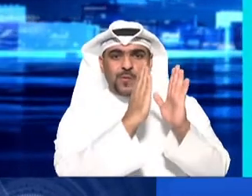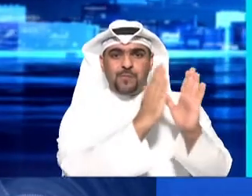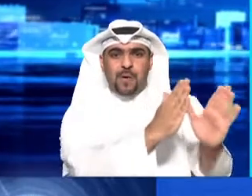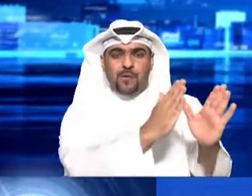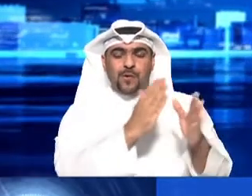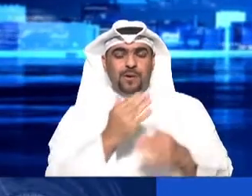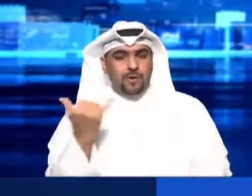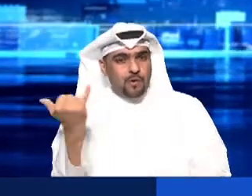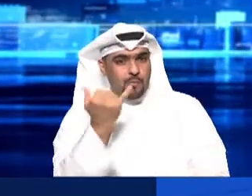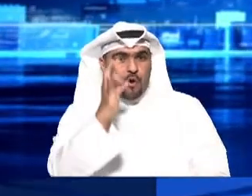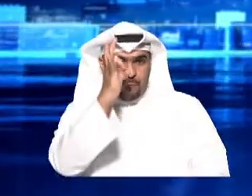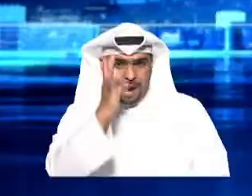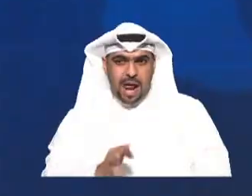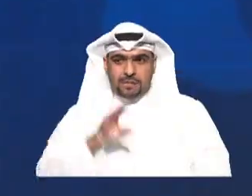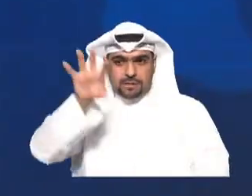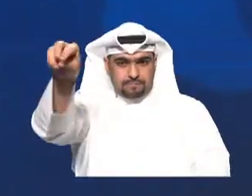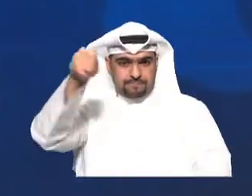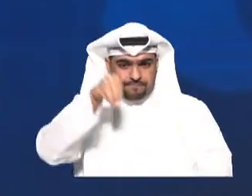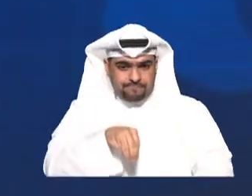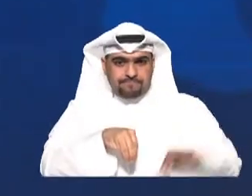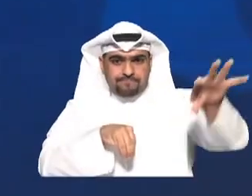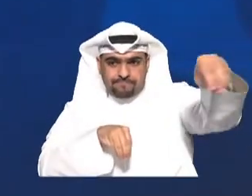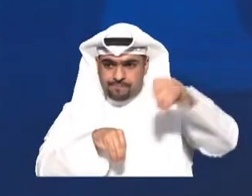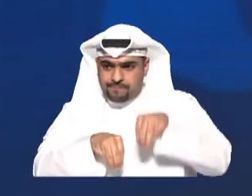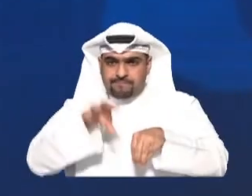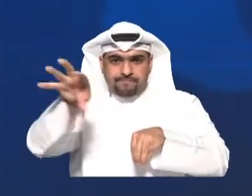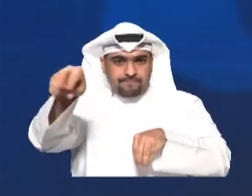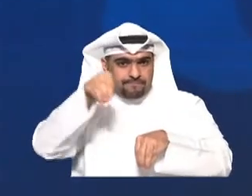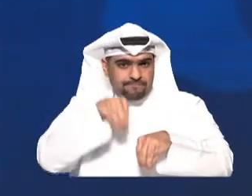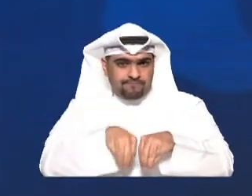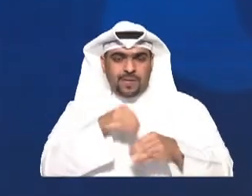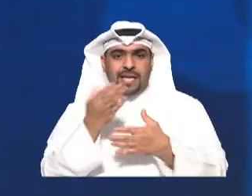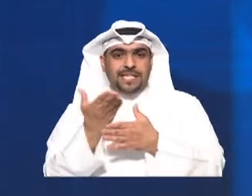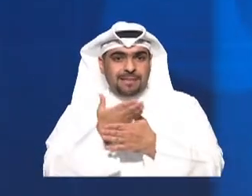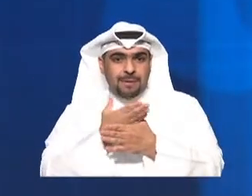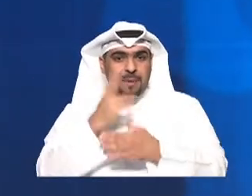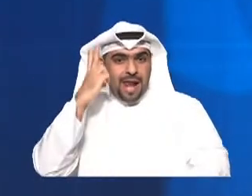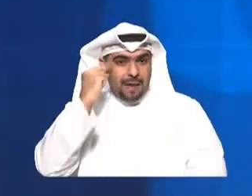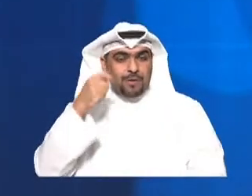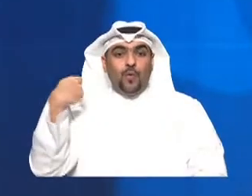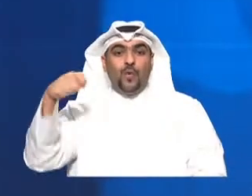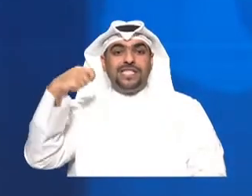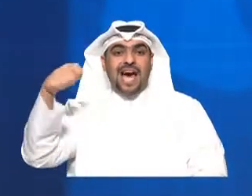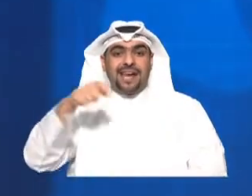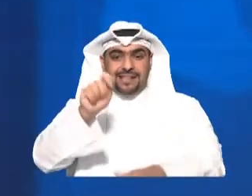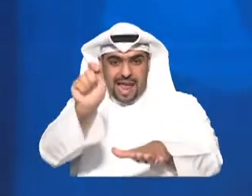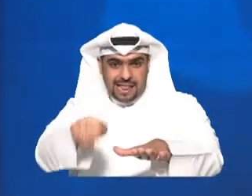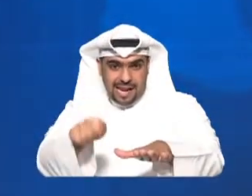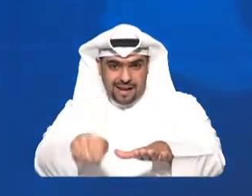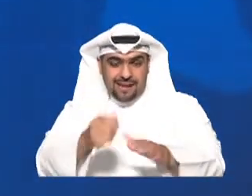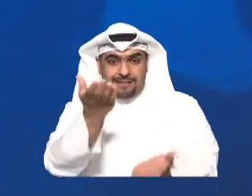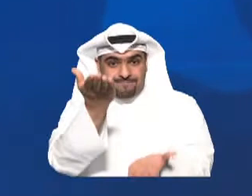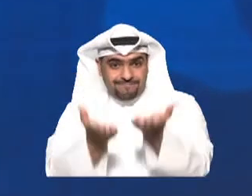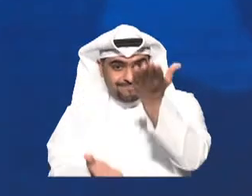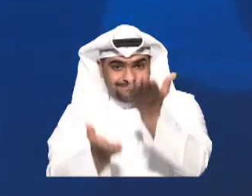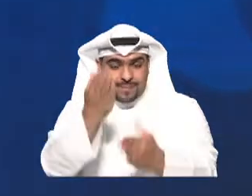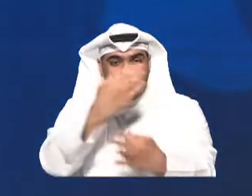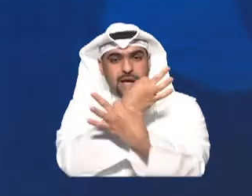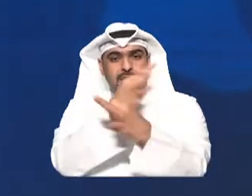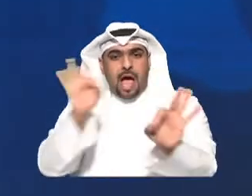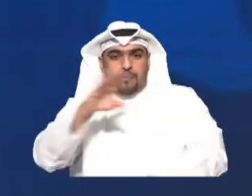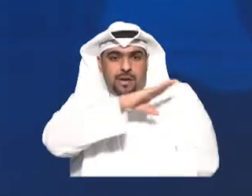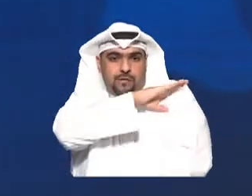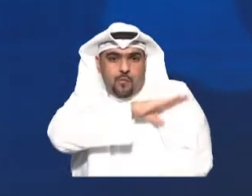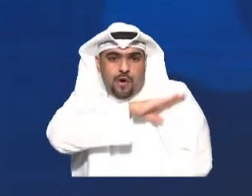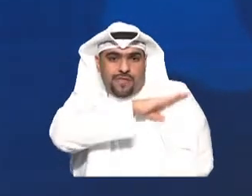القضاء، مشيرا إلى أن ذلك يأتي في إطار السعي لتكويت القضاء. وبين المستشار المطاوع للقضاء